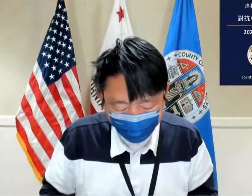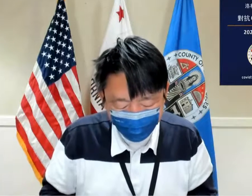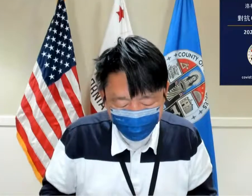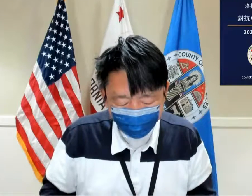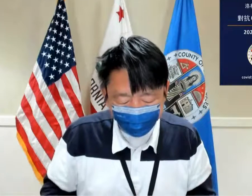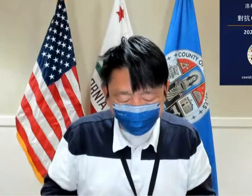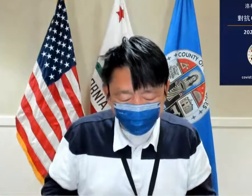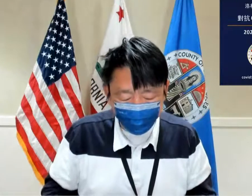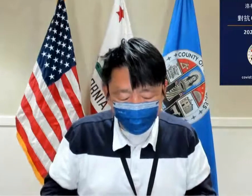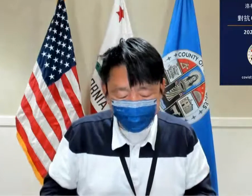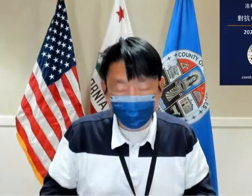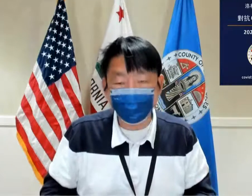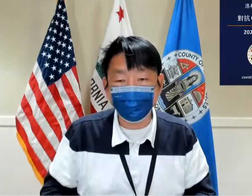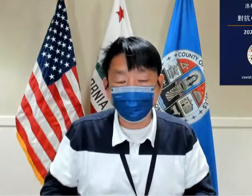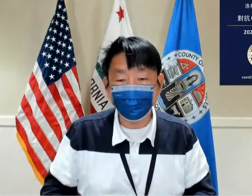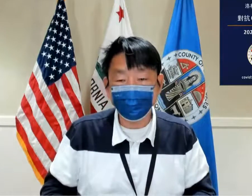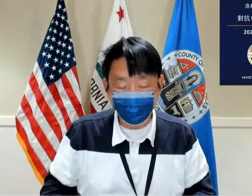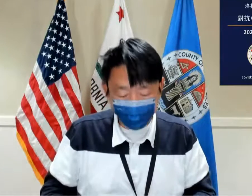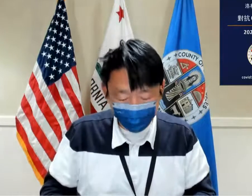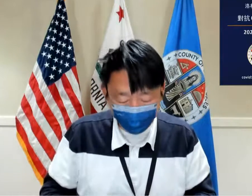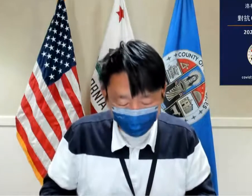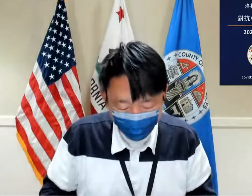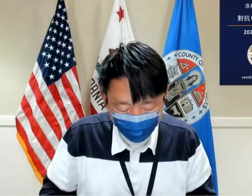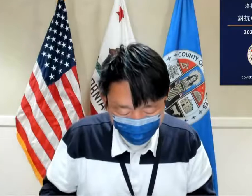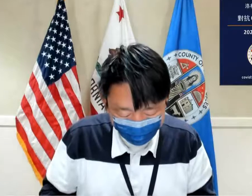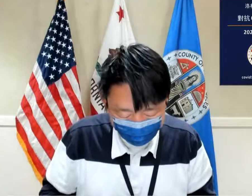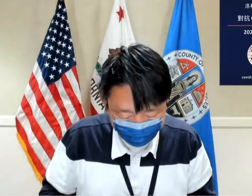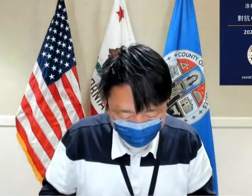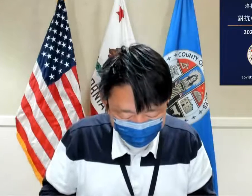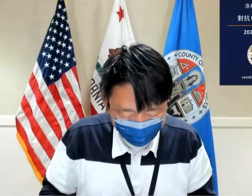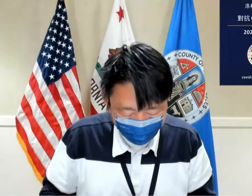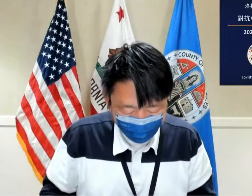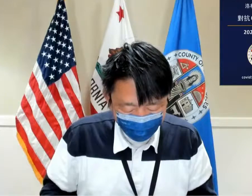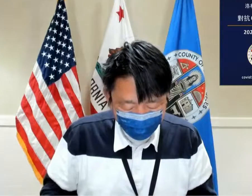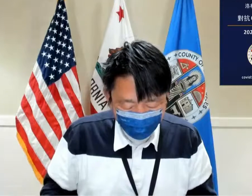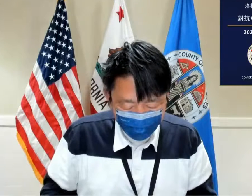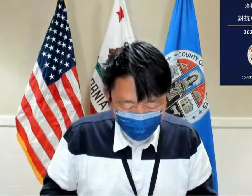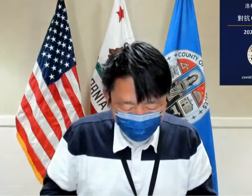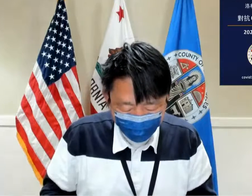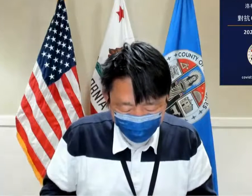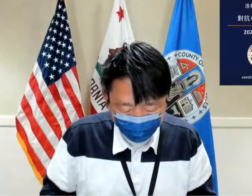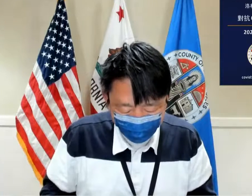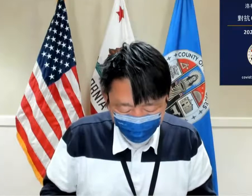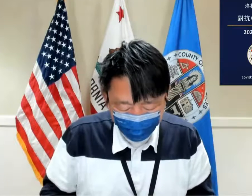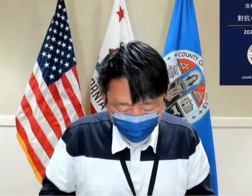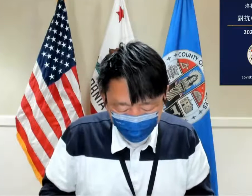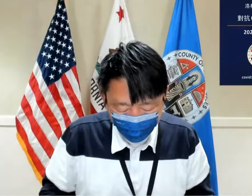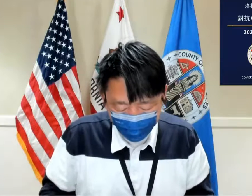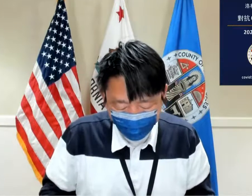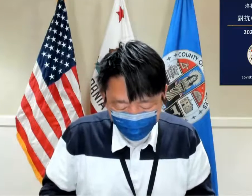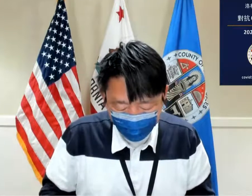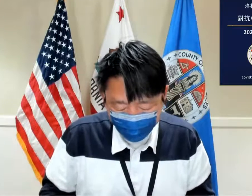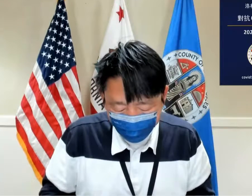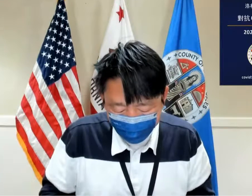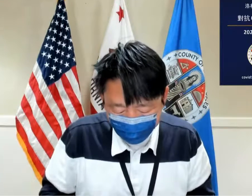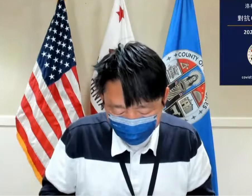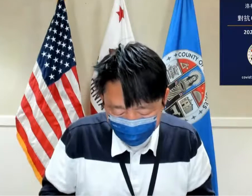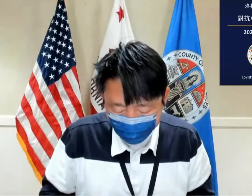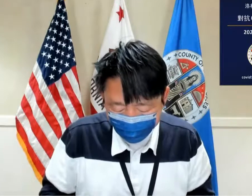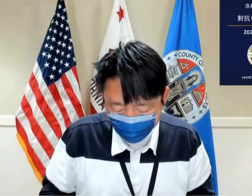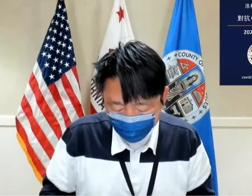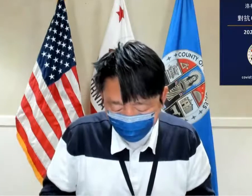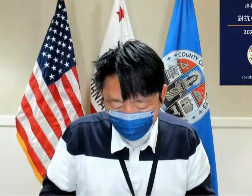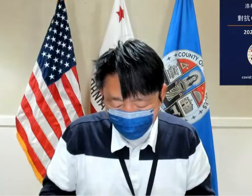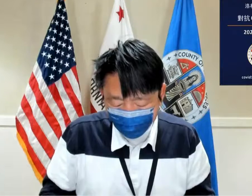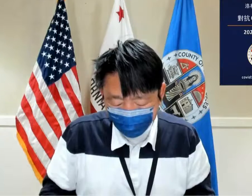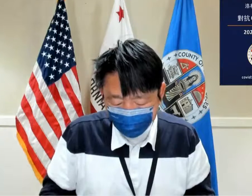Vaccinations.lacounty.com 可以找到所有相关的疫苗分配资料。这星期的疫苗数据较上星